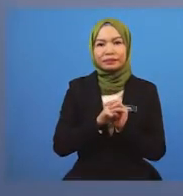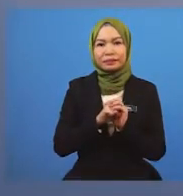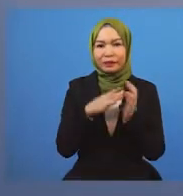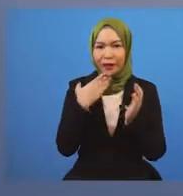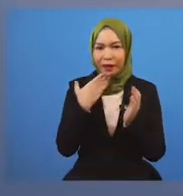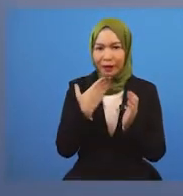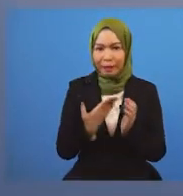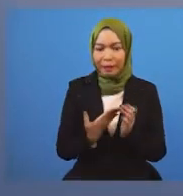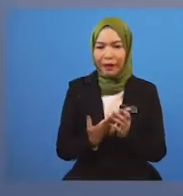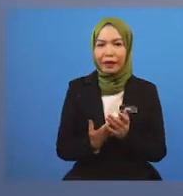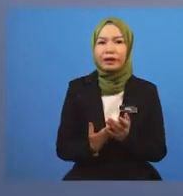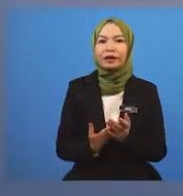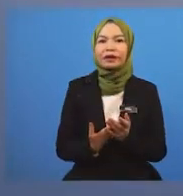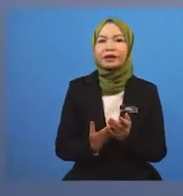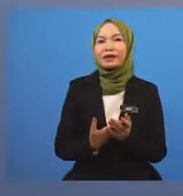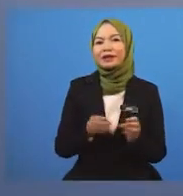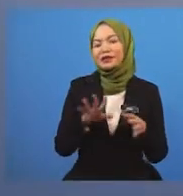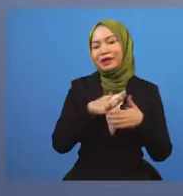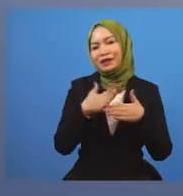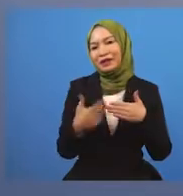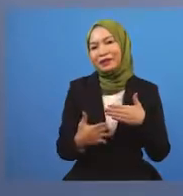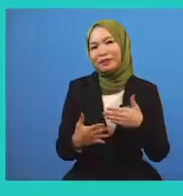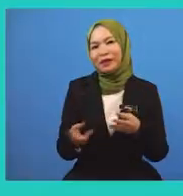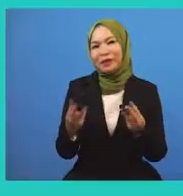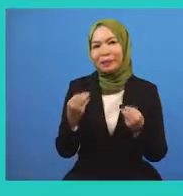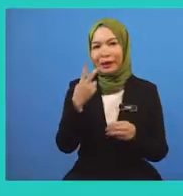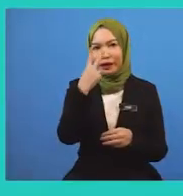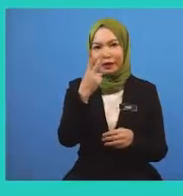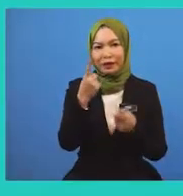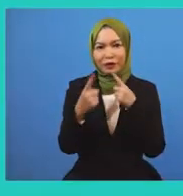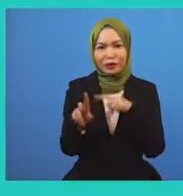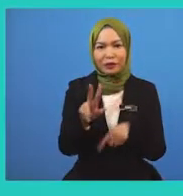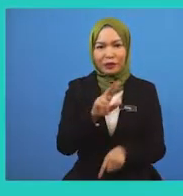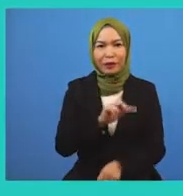Baiklah, masa sudah tamat. Mari kita semak jawapan.